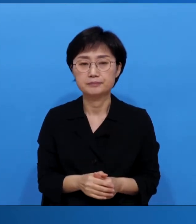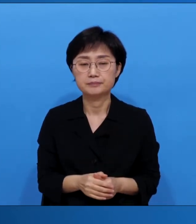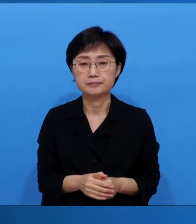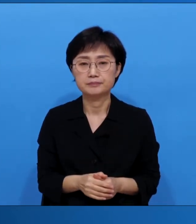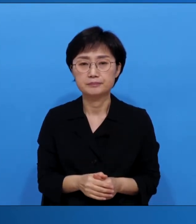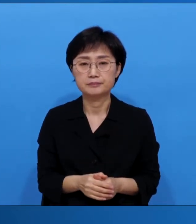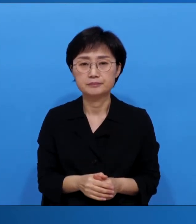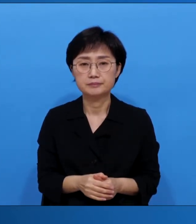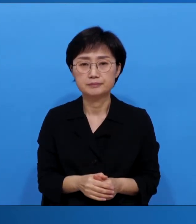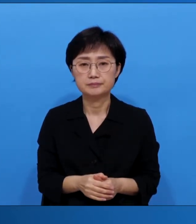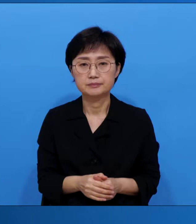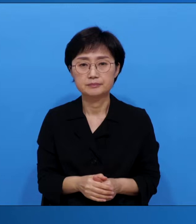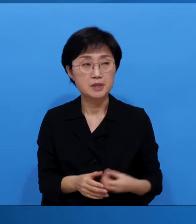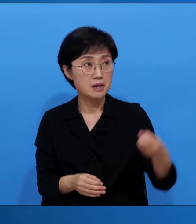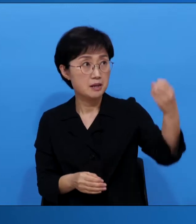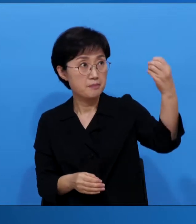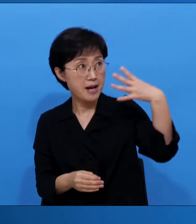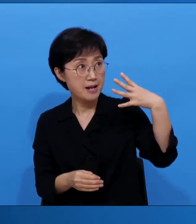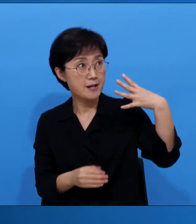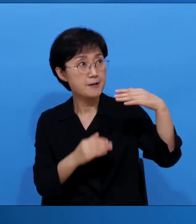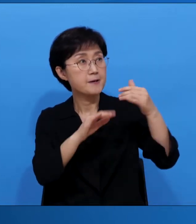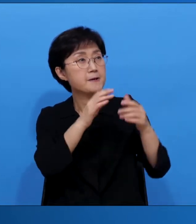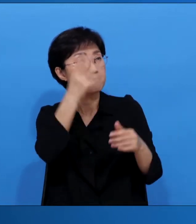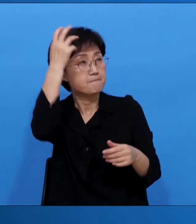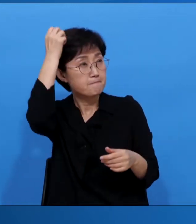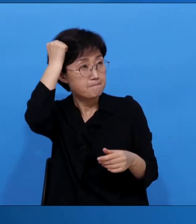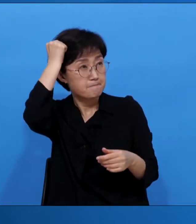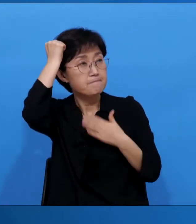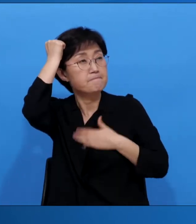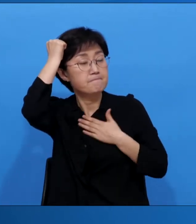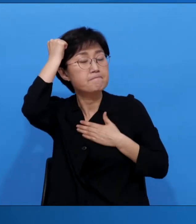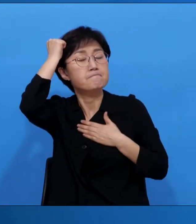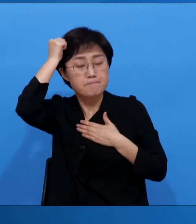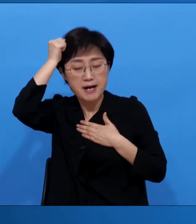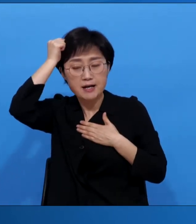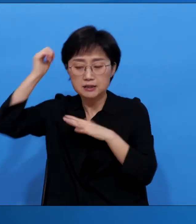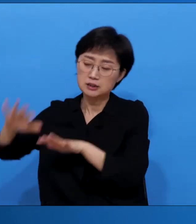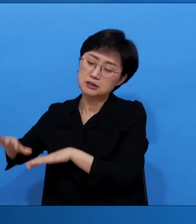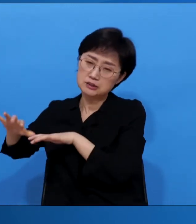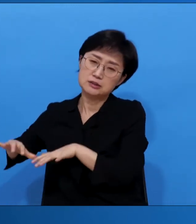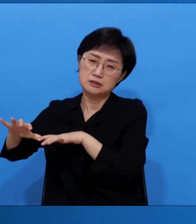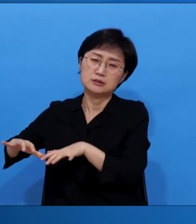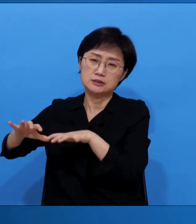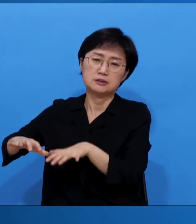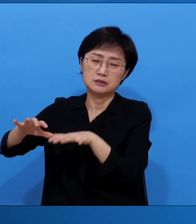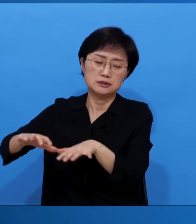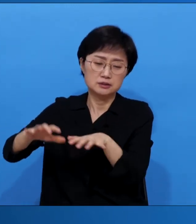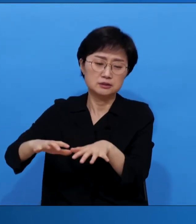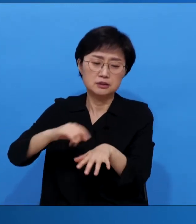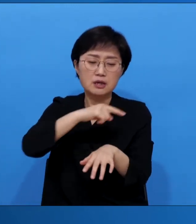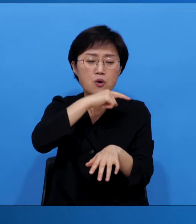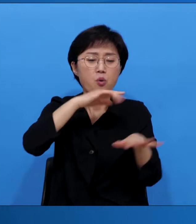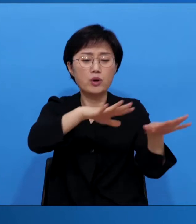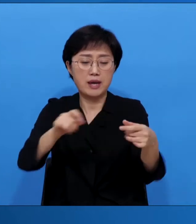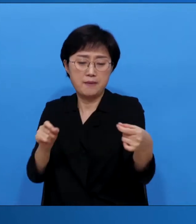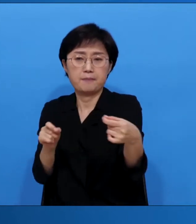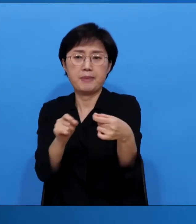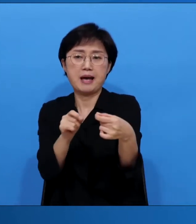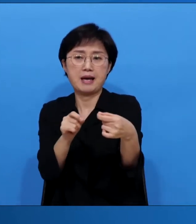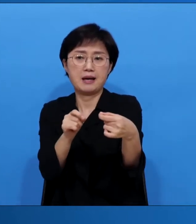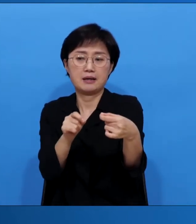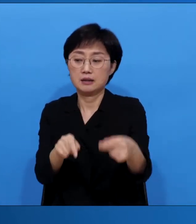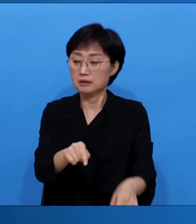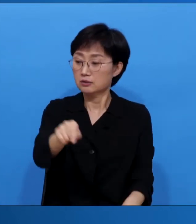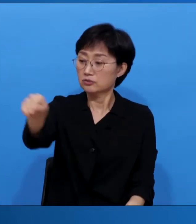Sea." 예, 그 말씀 굳게 딱 붙잡고 홍해 앞에 간 겁니다. He firmly held on to that word, and he stood before the Red Sea. 이스라엘